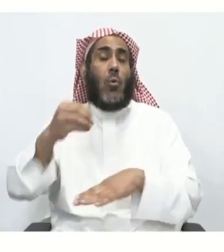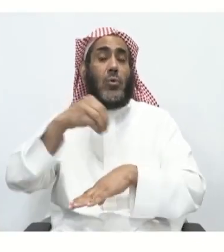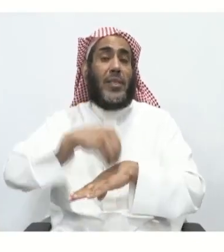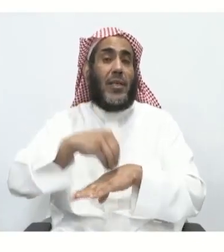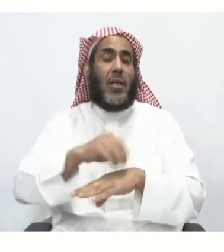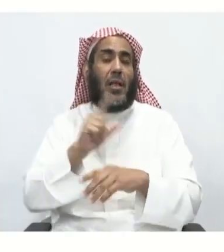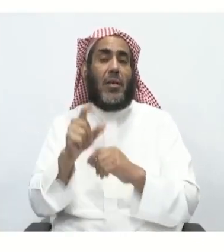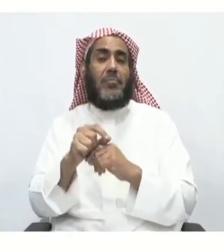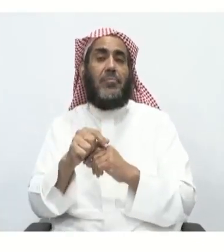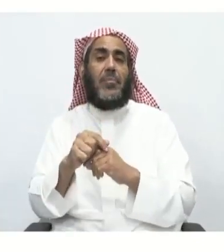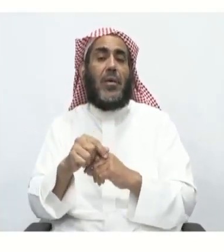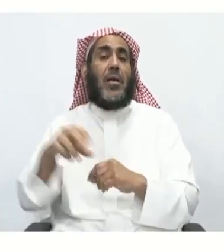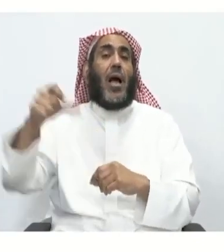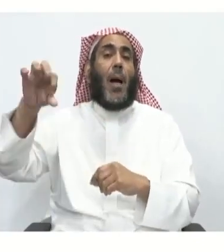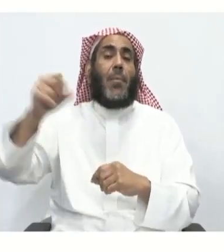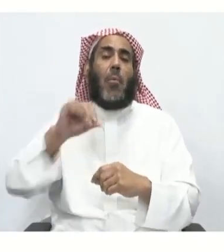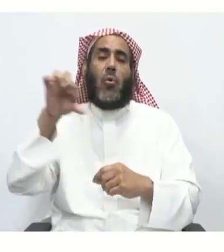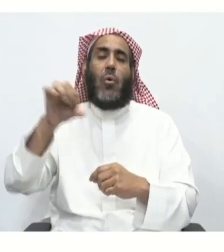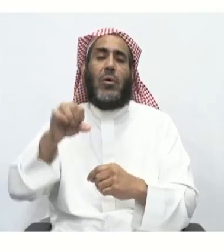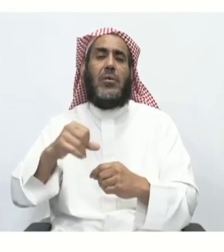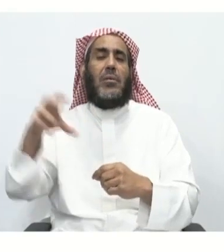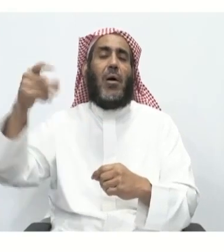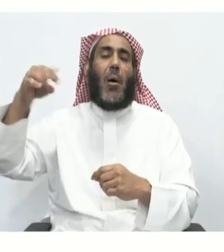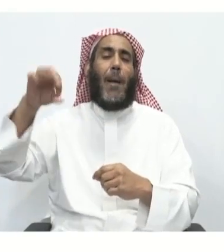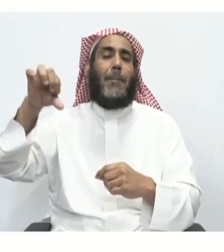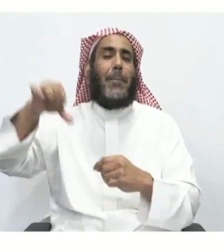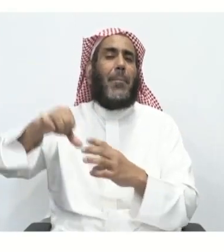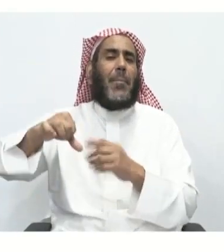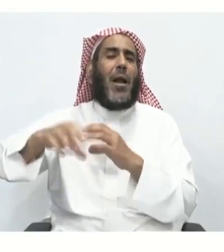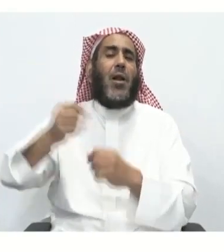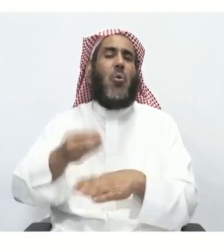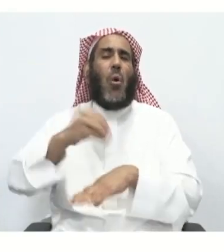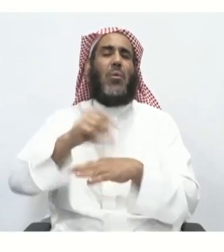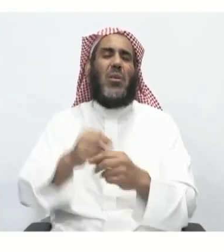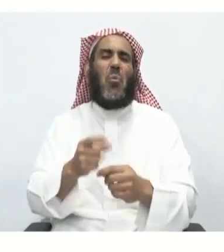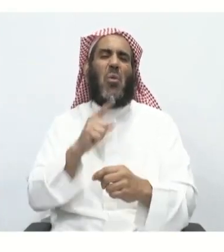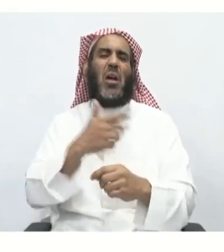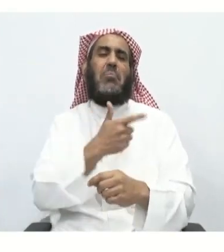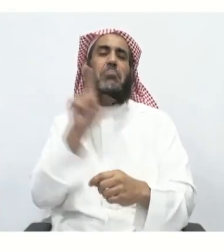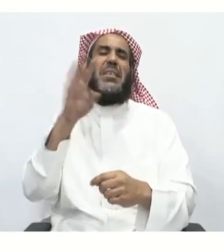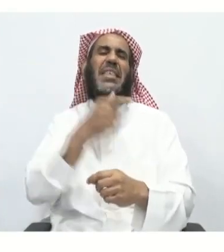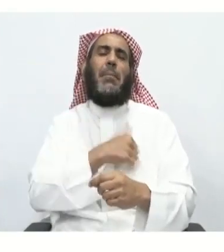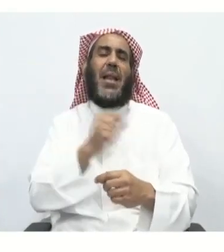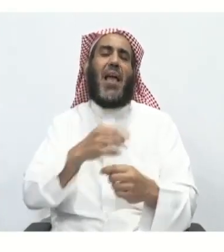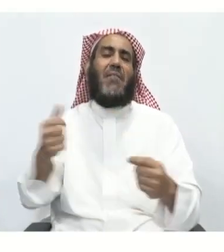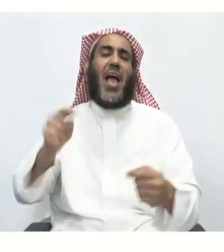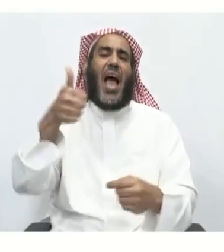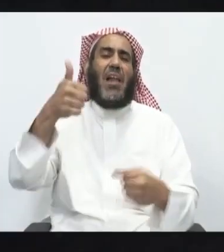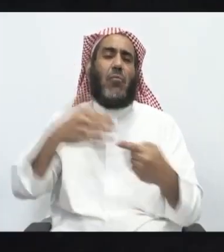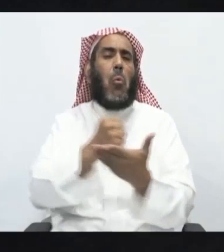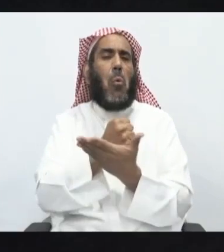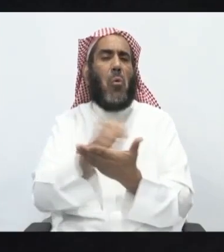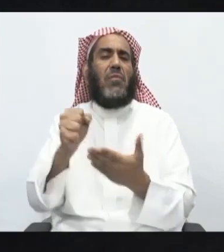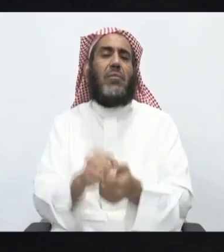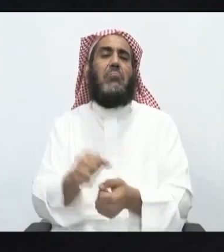وهو ذكرها طبعا عمرا لكن لم يذكر الواو سامحوا عمرا بواو مزيده وضيق بسم الله في الف الوصل يقول الف الوصل حذف